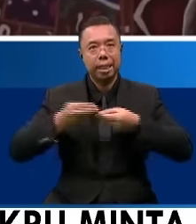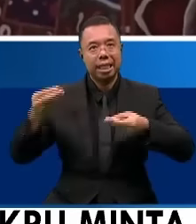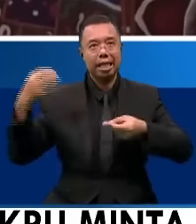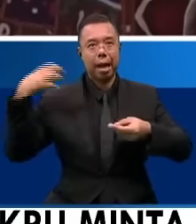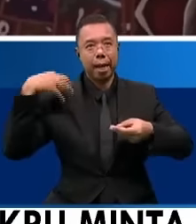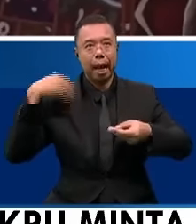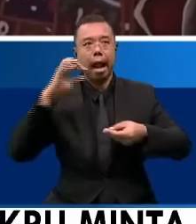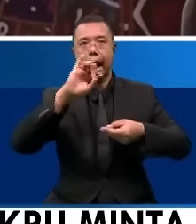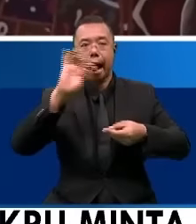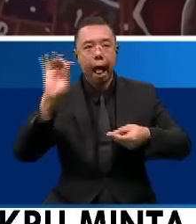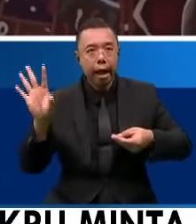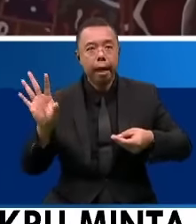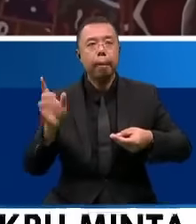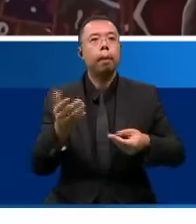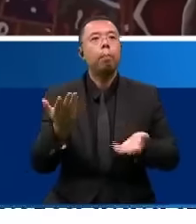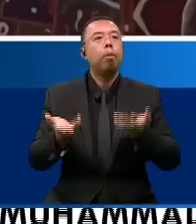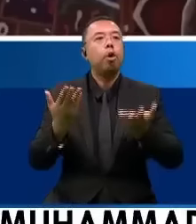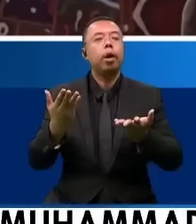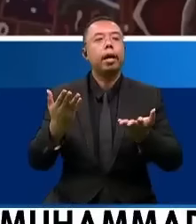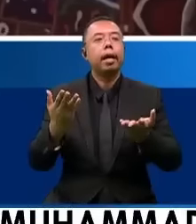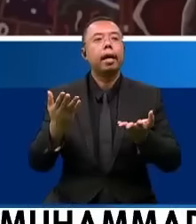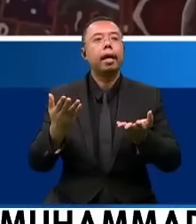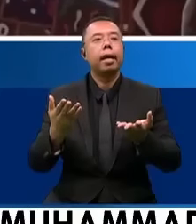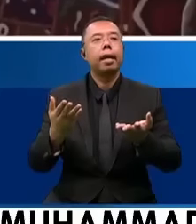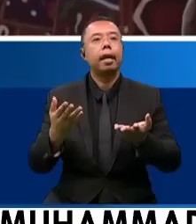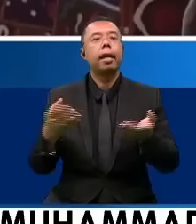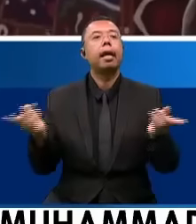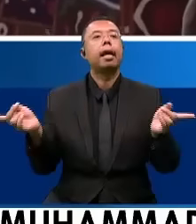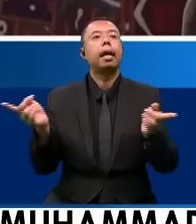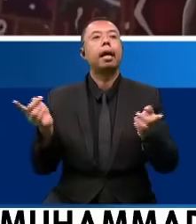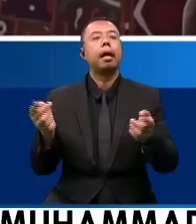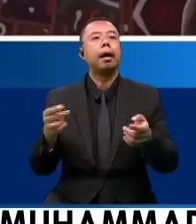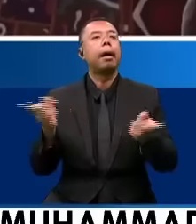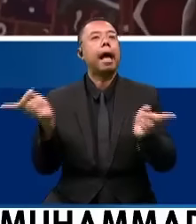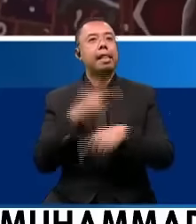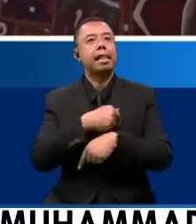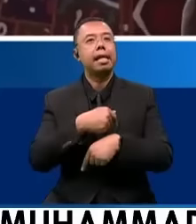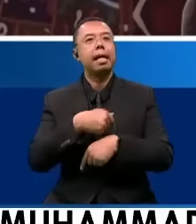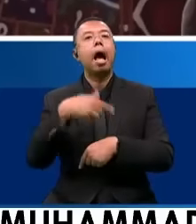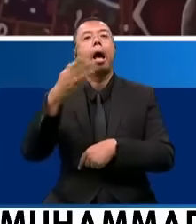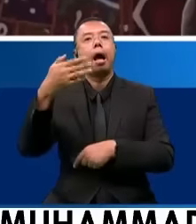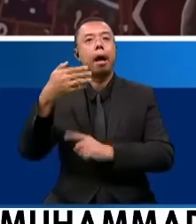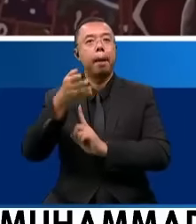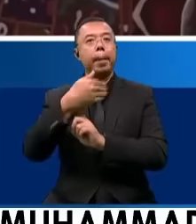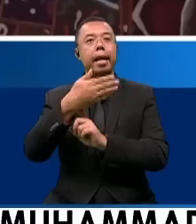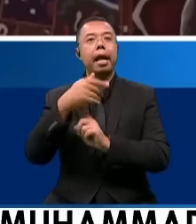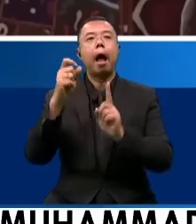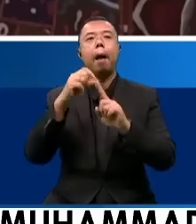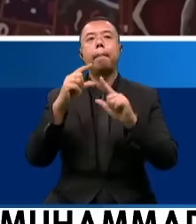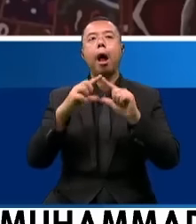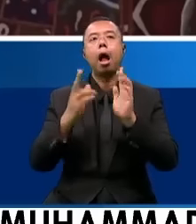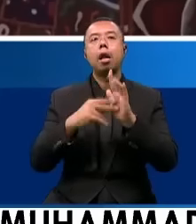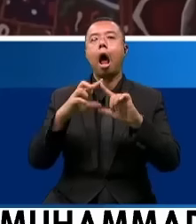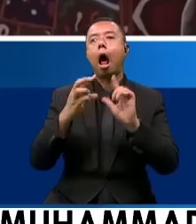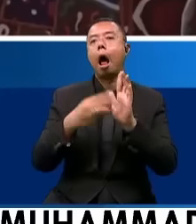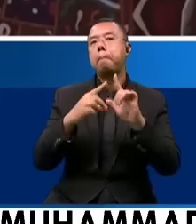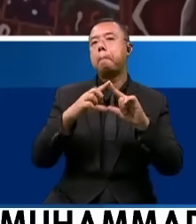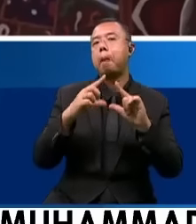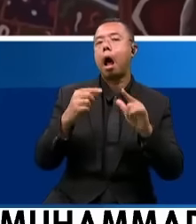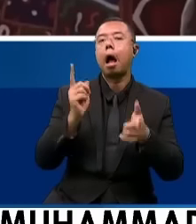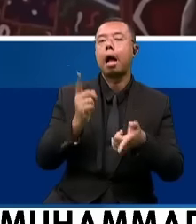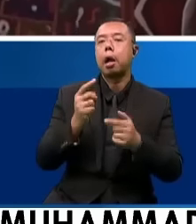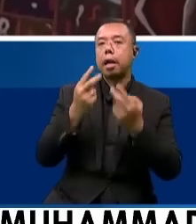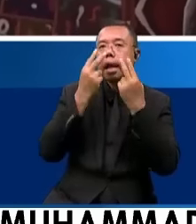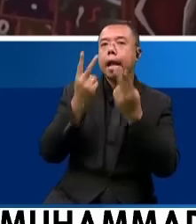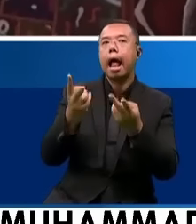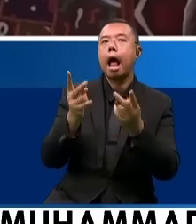Serikat dan lain sebagainya mereka mungkin menggunakan e bendera-bendera Panama dan ini yang saya khawatirkan kalau misalnya dari pihak Huti